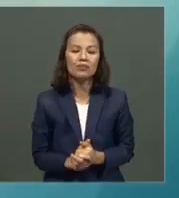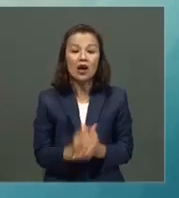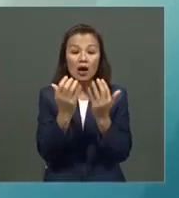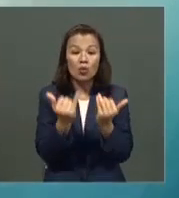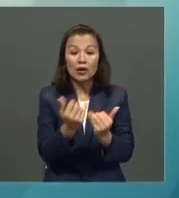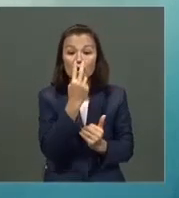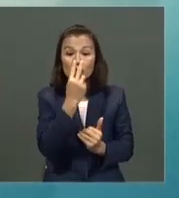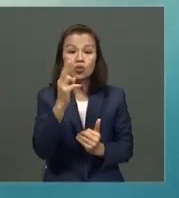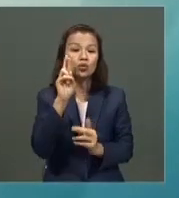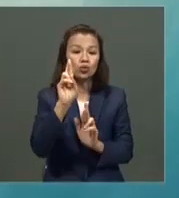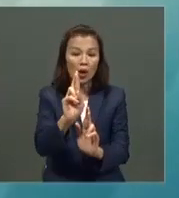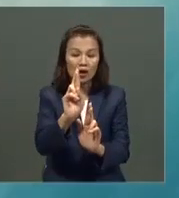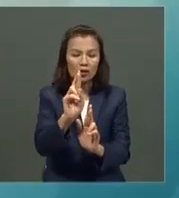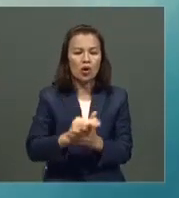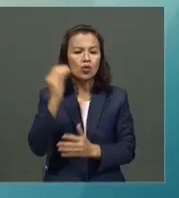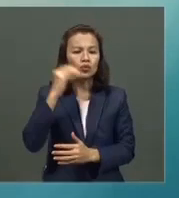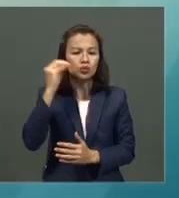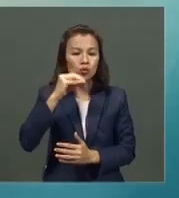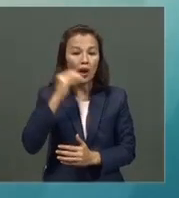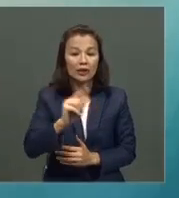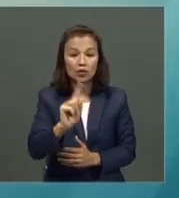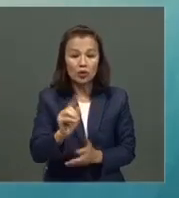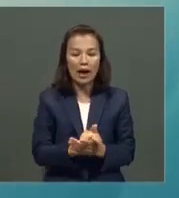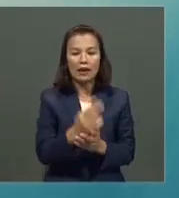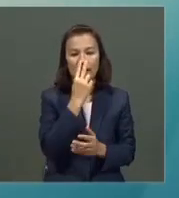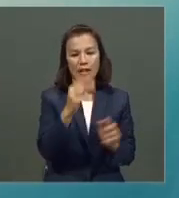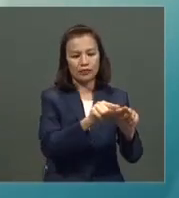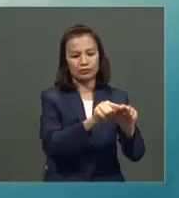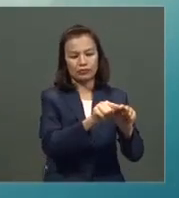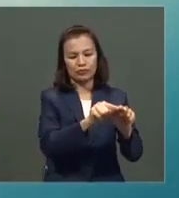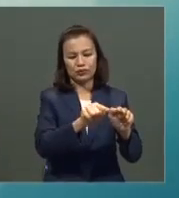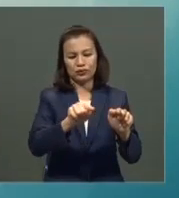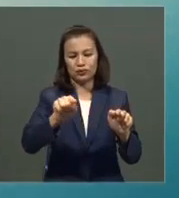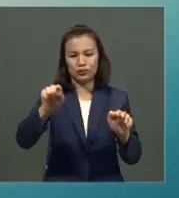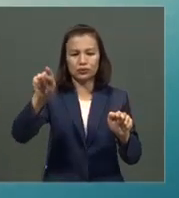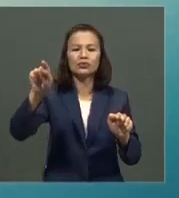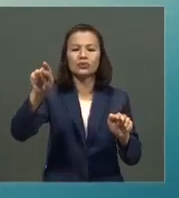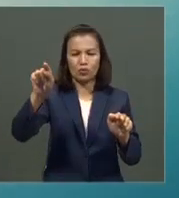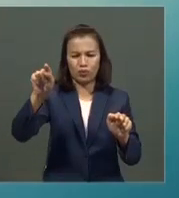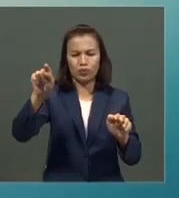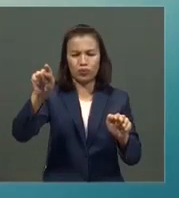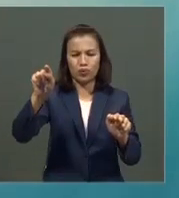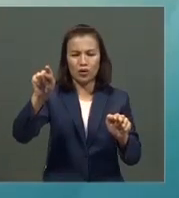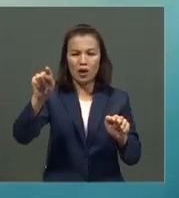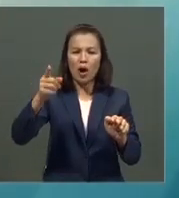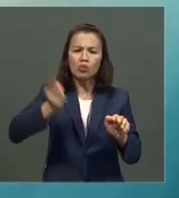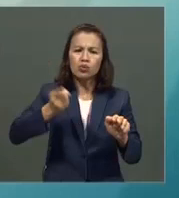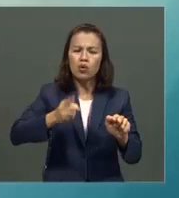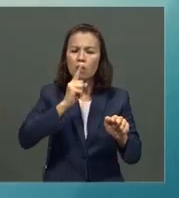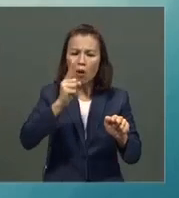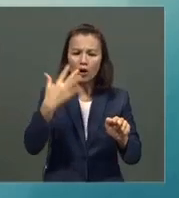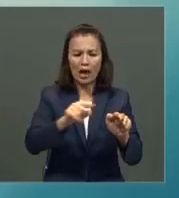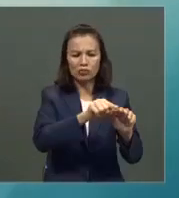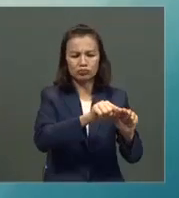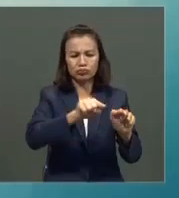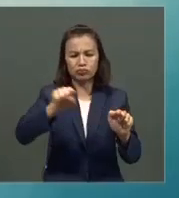วังกันทุกๆวันนะคะจะเห็นได้ว่ากราฟยังคงเชิดหัวขึ้นนะคะก็ยังเหมือนที่เคยย้ำกันเสมอค่ะว่